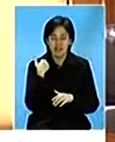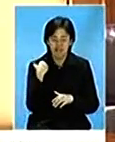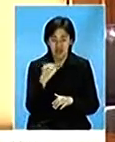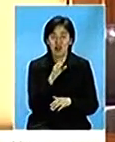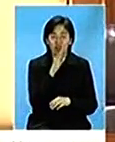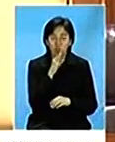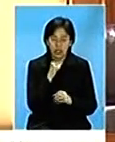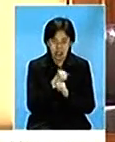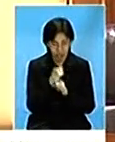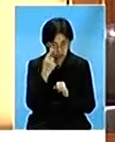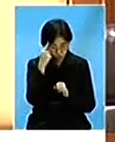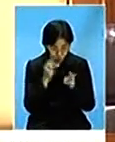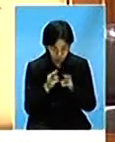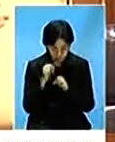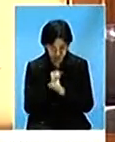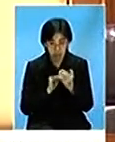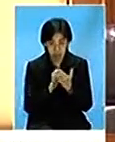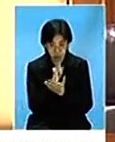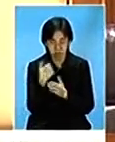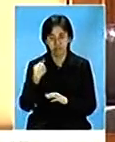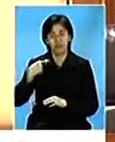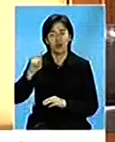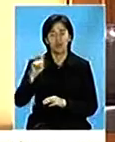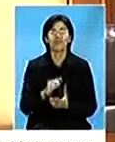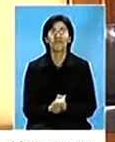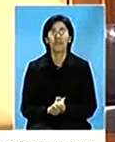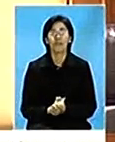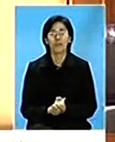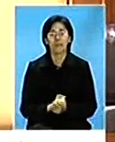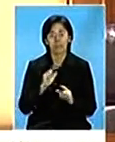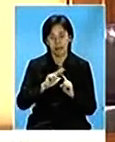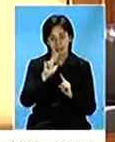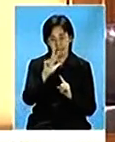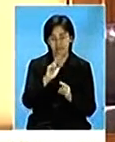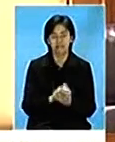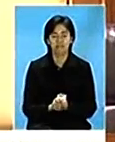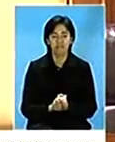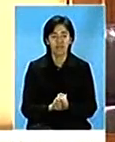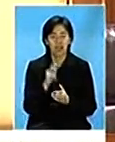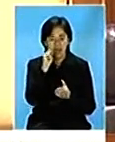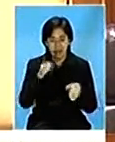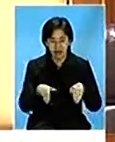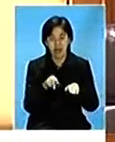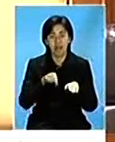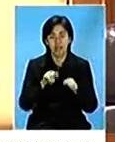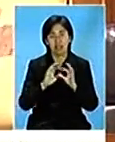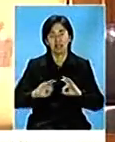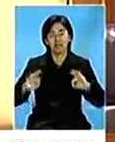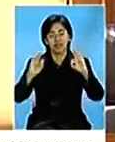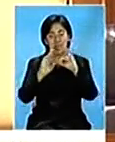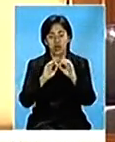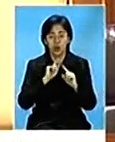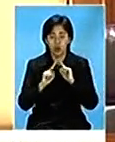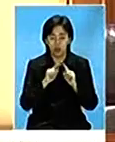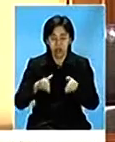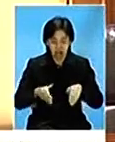นะฮะอย่างถูกต้องมันก็จะเกิดประโยชน์นะครับอันที่3นะครับเรื่องการลุกล้ำลำน้ำนะครับเป็นเรื่องใหญ่เมื่อกี้ก็ถามผมเรื่องของลา